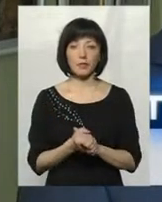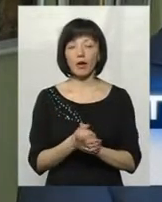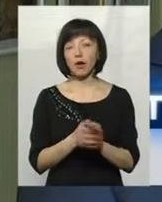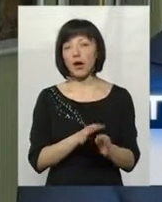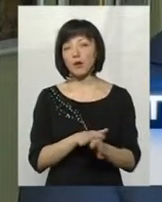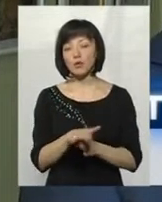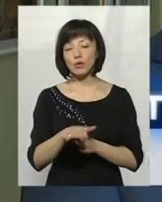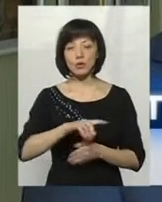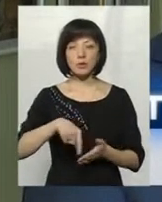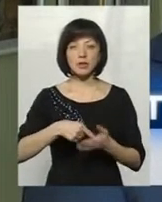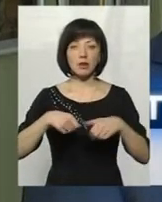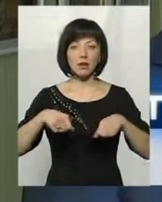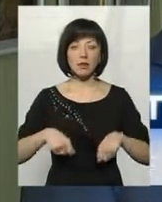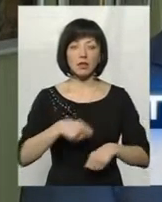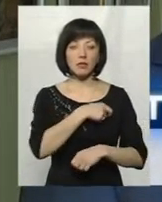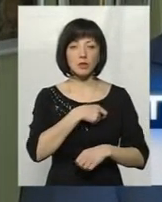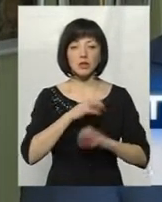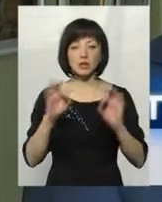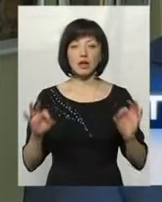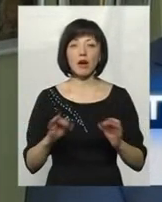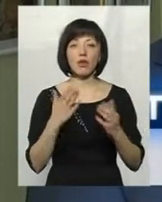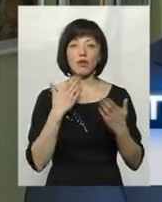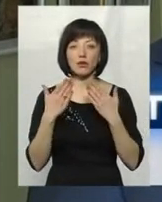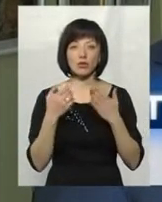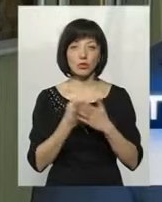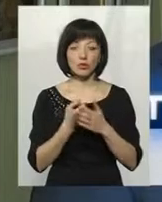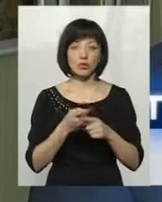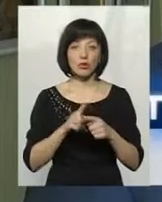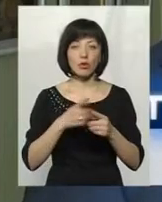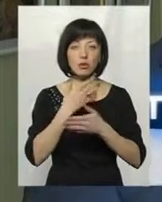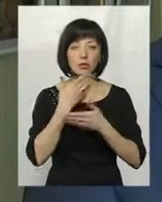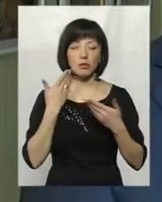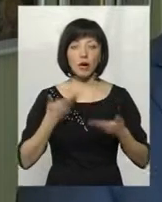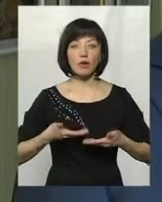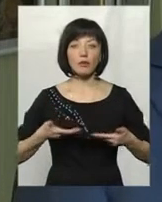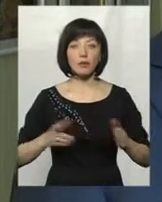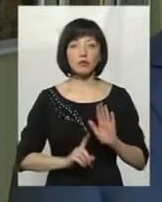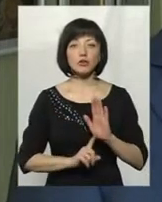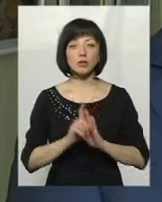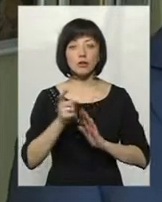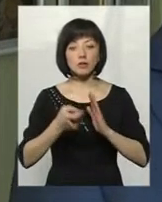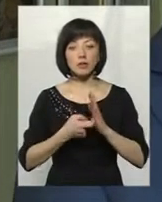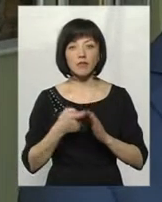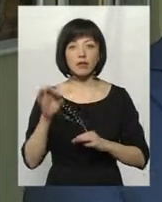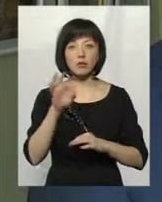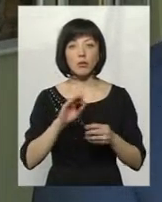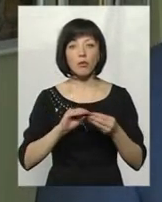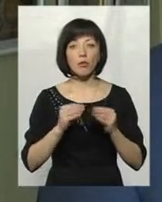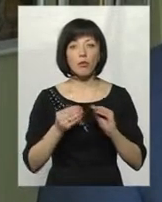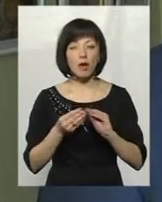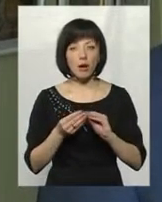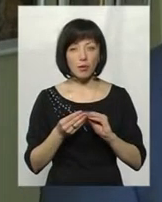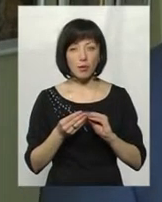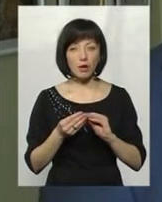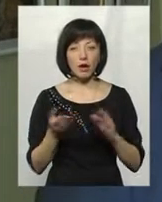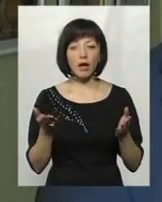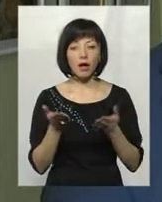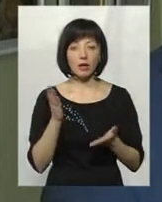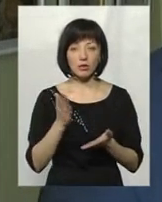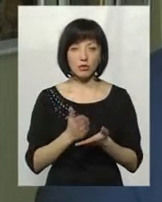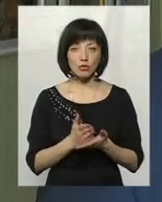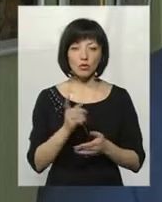абсолютно міська влада і депутати до цього ніякого відношення не мають. Ми починаємо знавати про ті проблеми, які